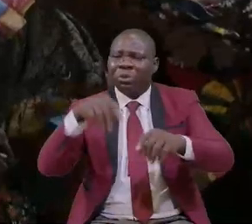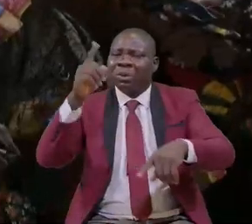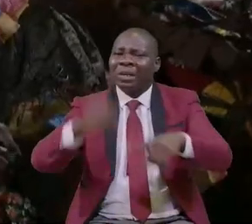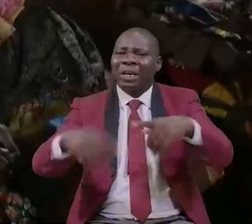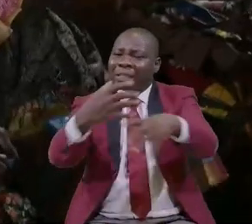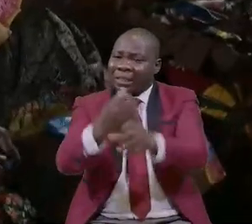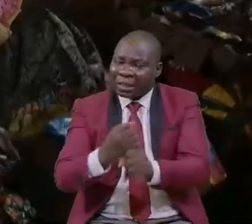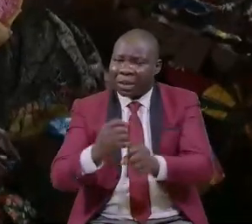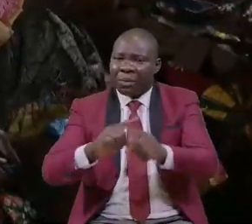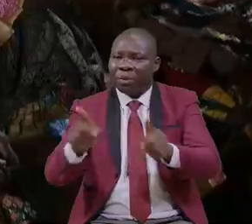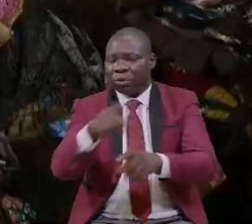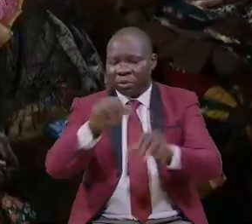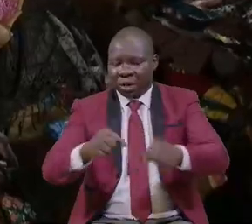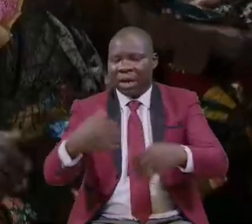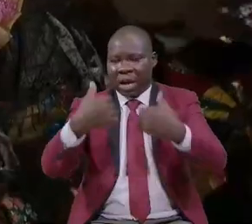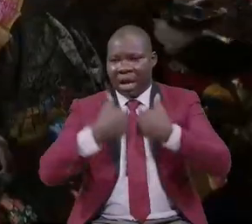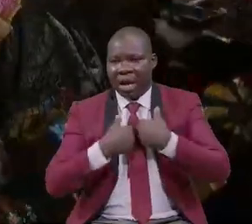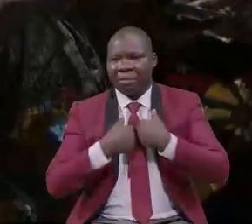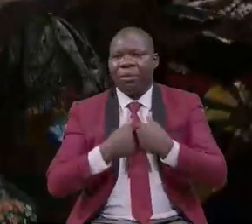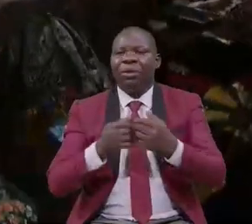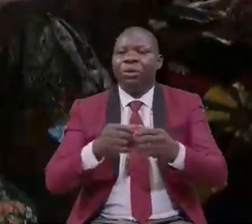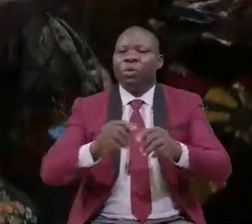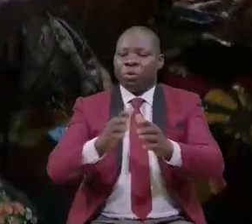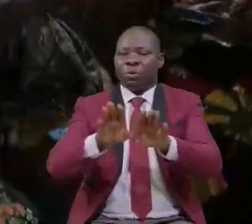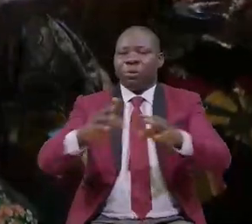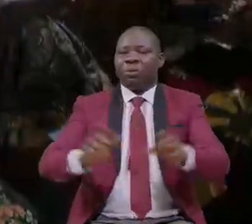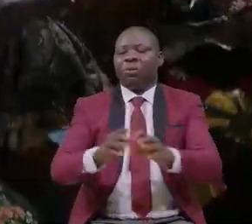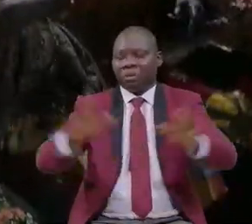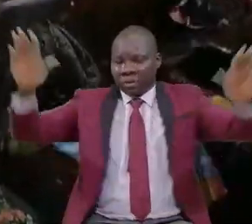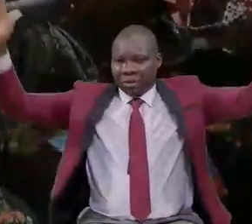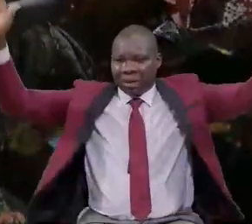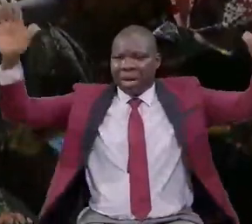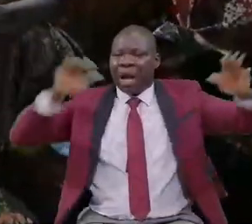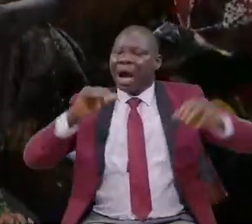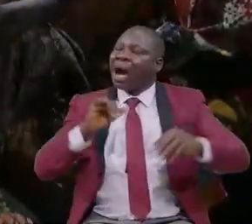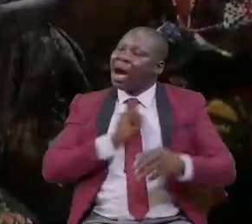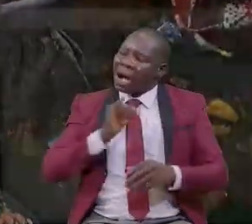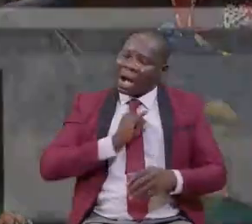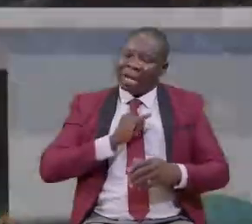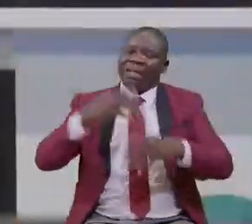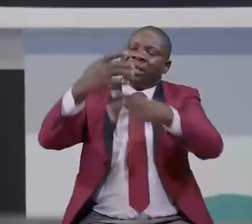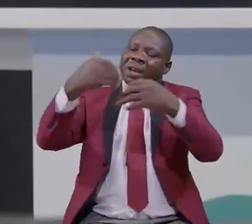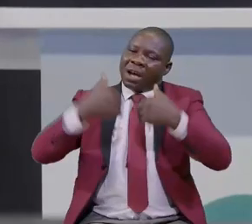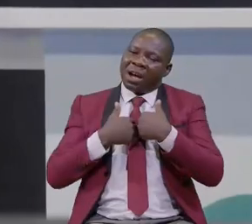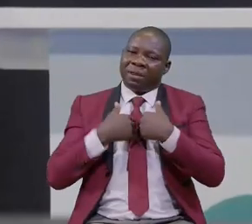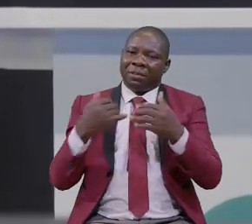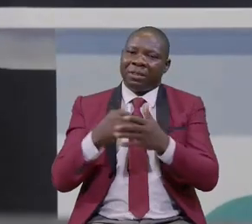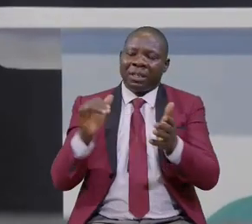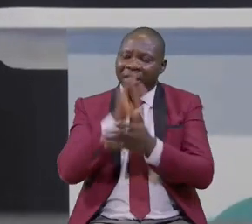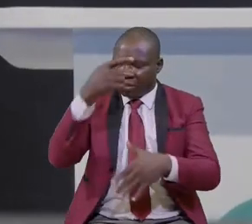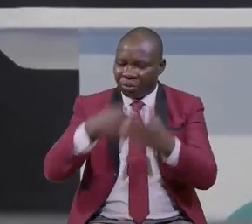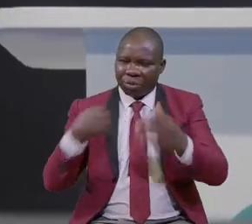Tu peux obtenir. Étends ta main et obtiens. C'est ce que nous faisons simplement. C'est comme